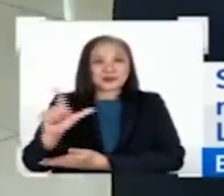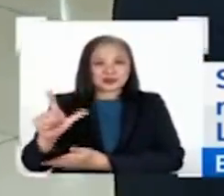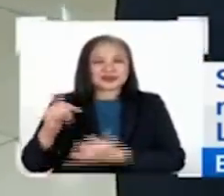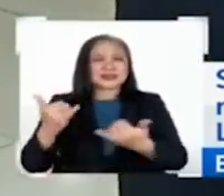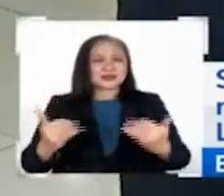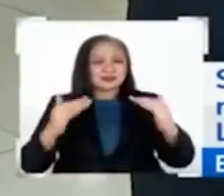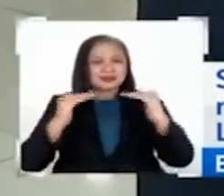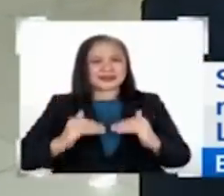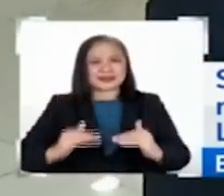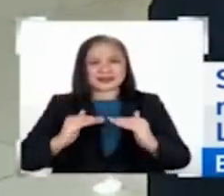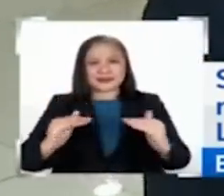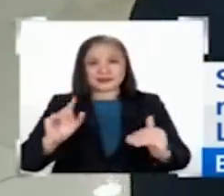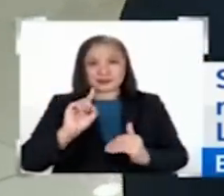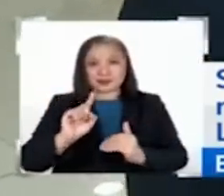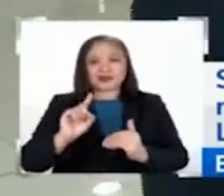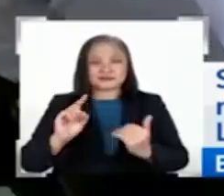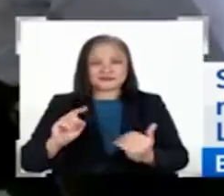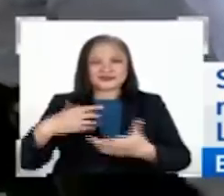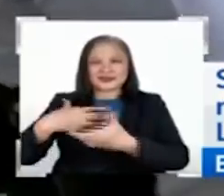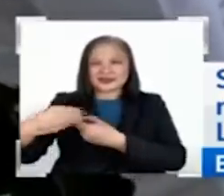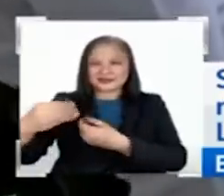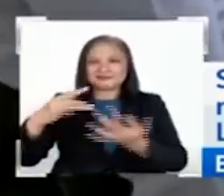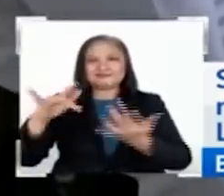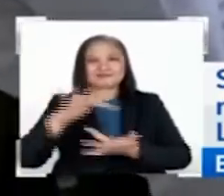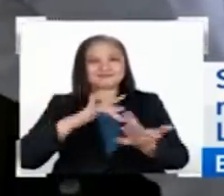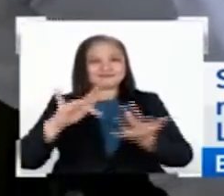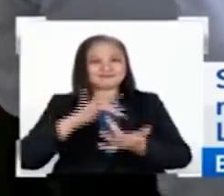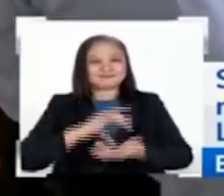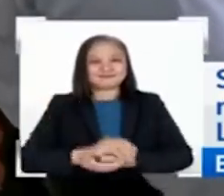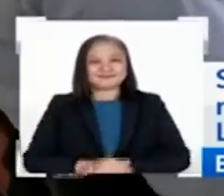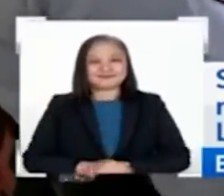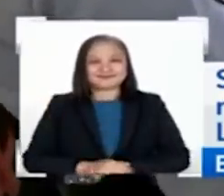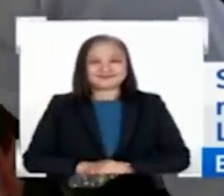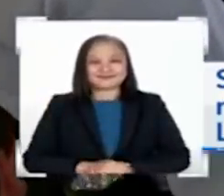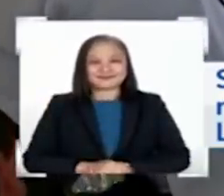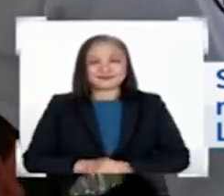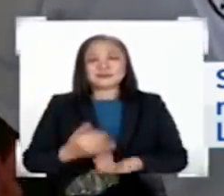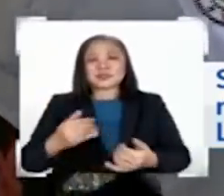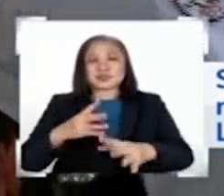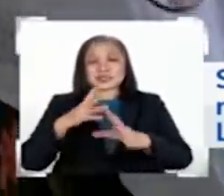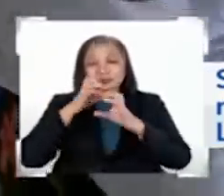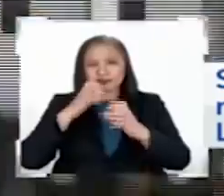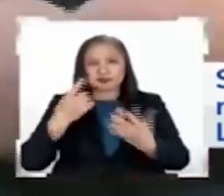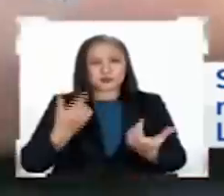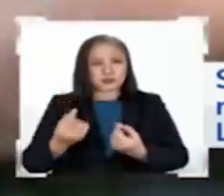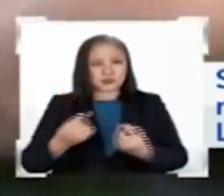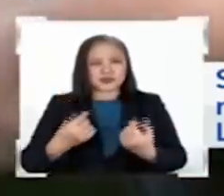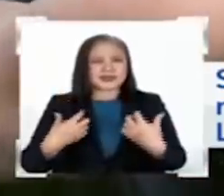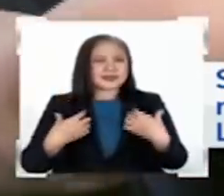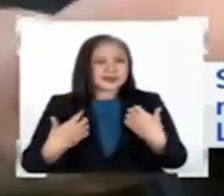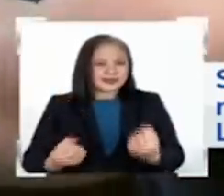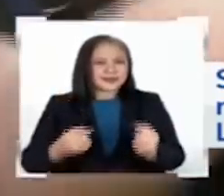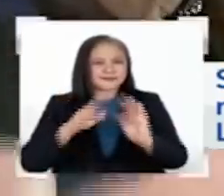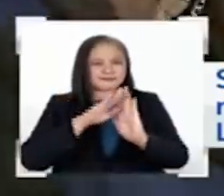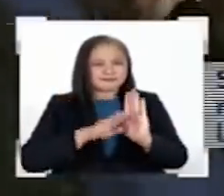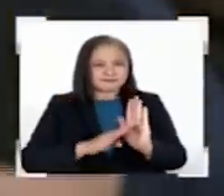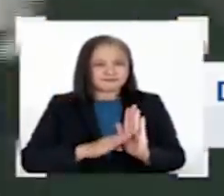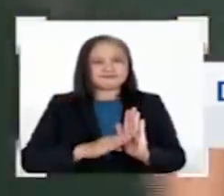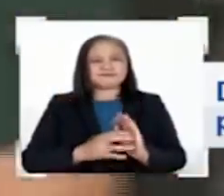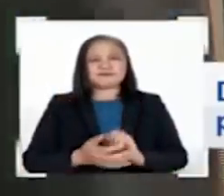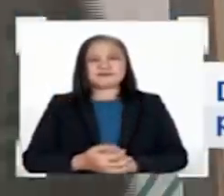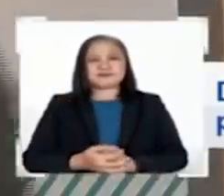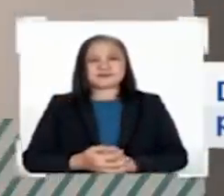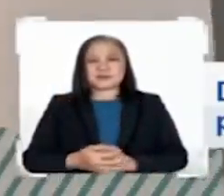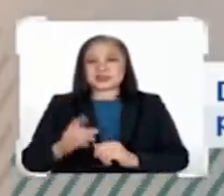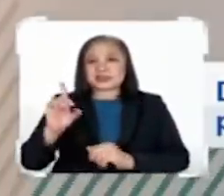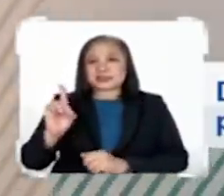po, nalabas na rin po namin siya, napasyal na rin po namin. Mahigpit naman daw ang pagpapatupad ng health protocols. Ang Department of Trade and Industry